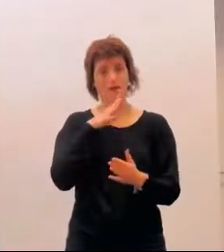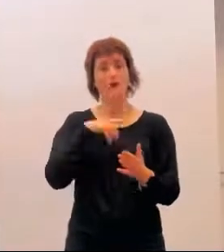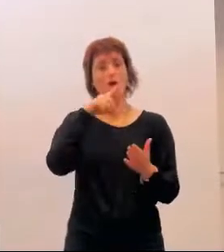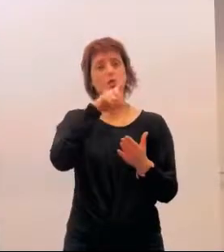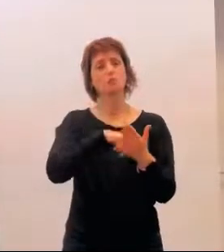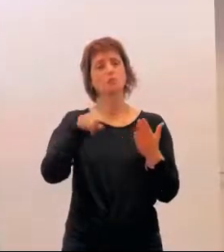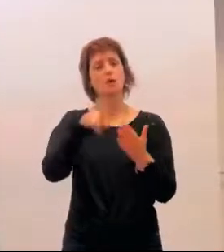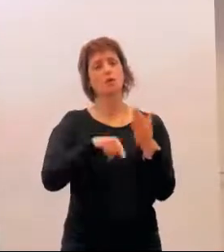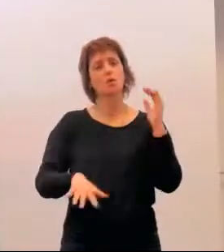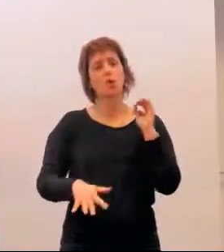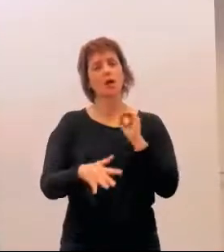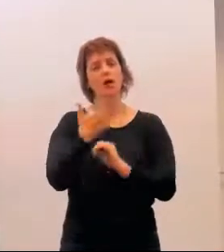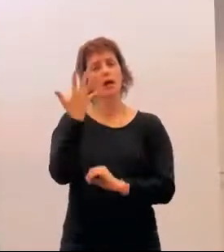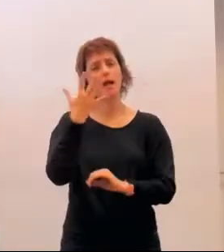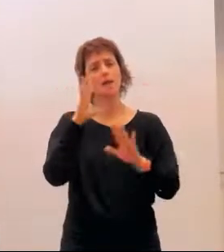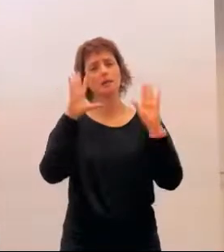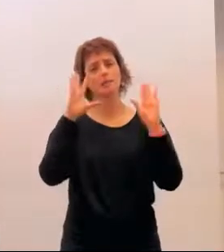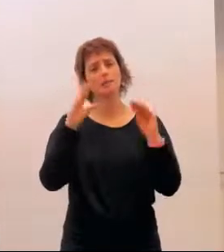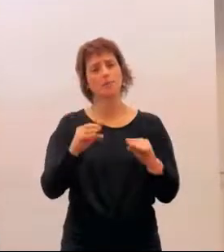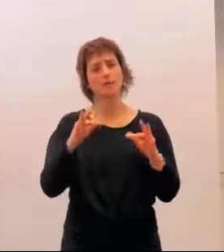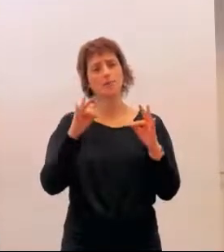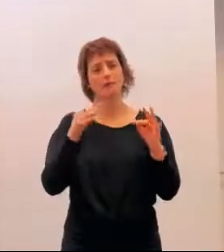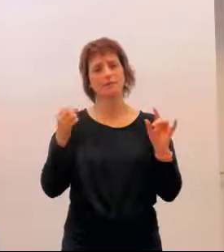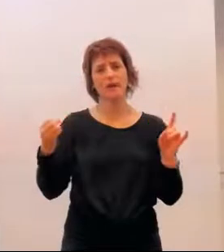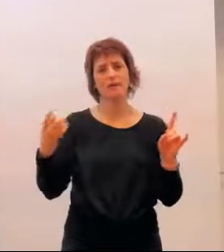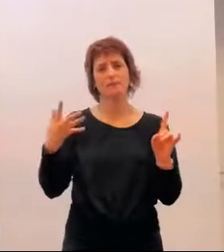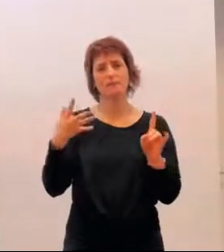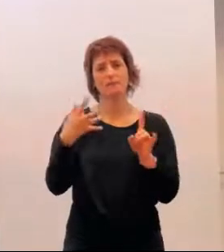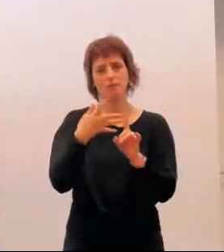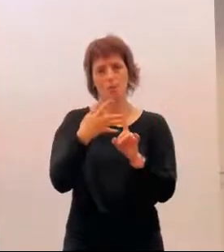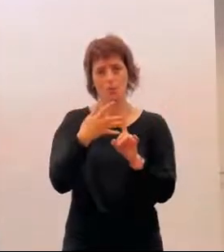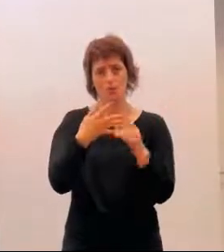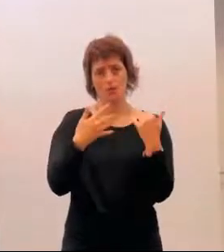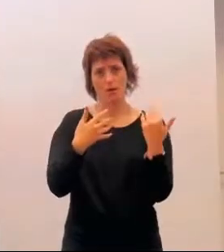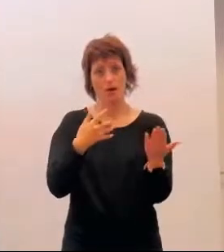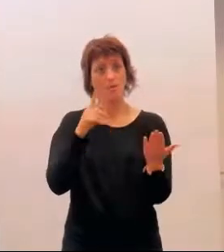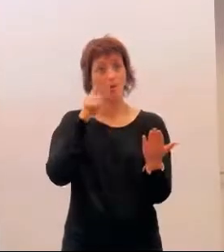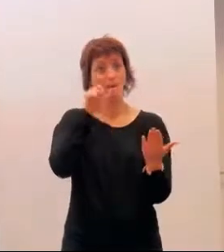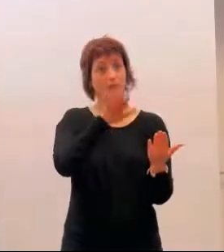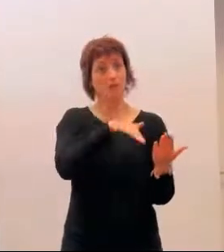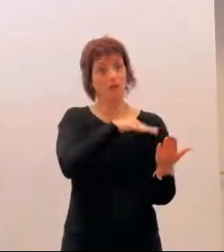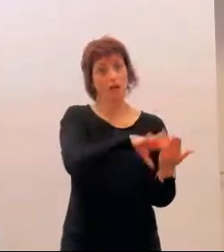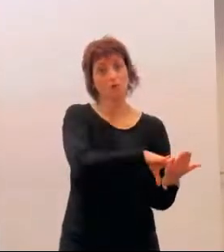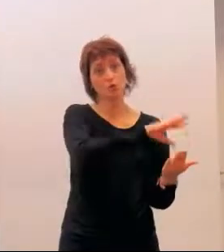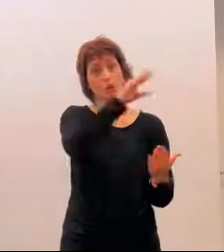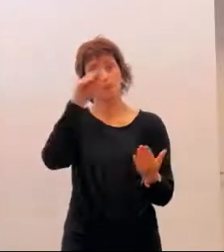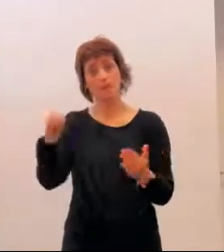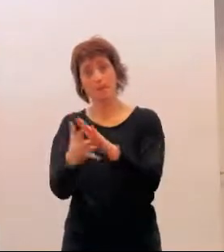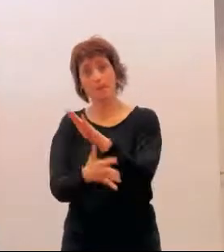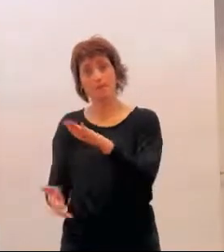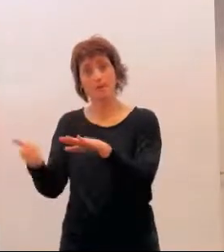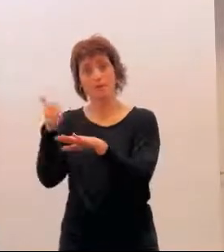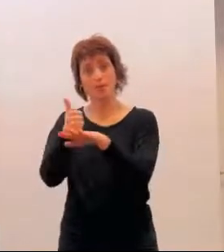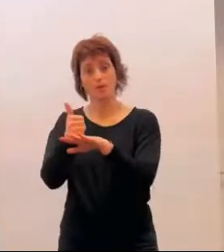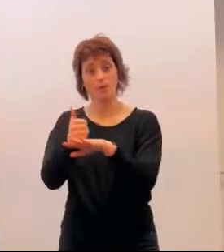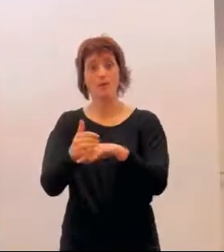postes qui concernent la mission rayonnement, puisque les agents ont été transférés à la métropole.